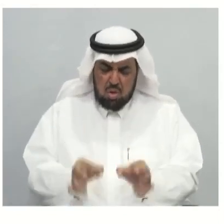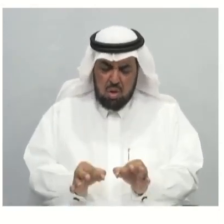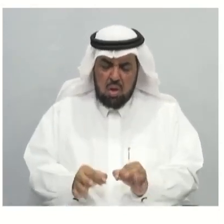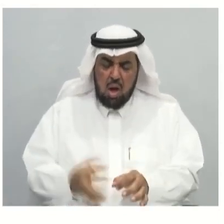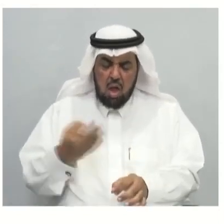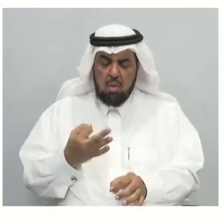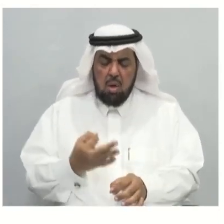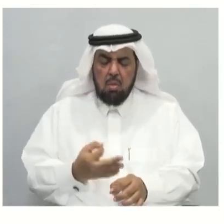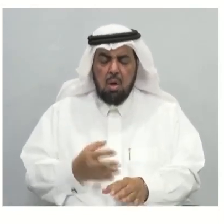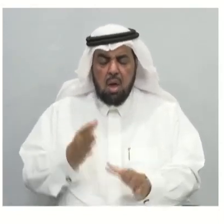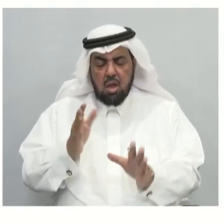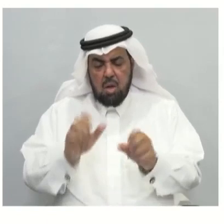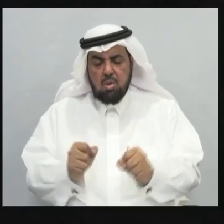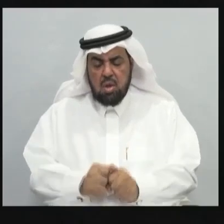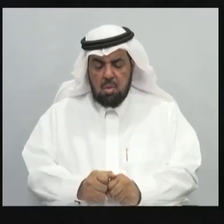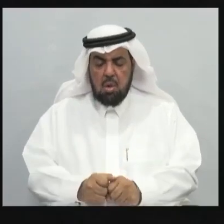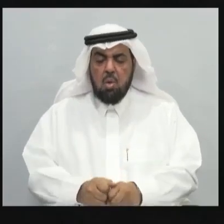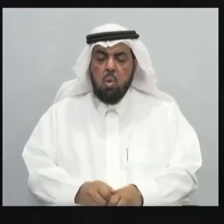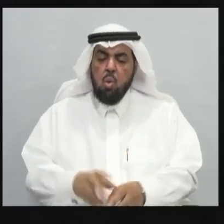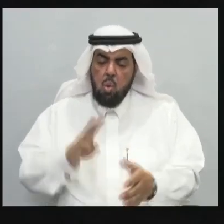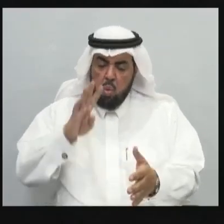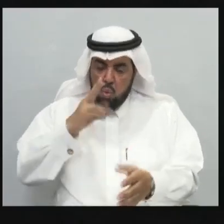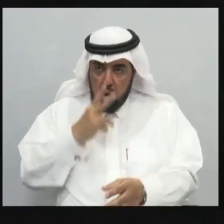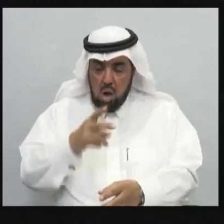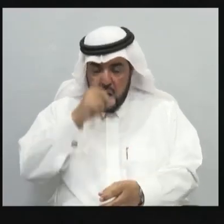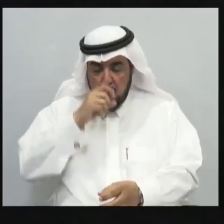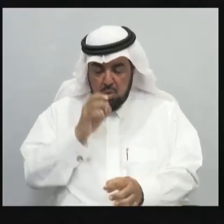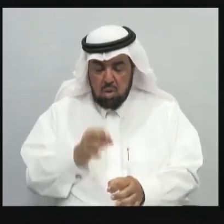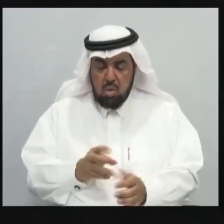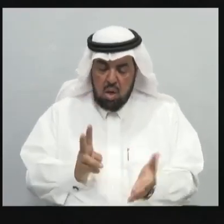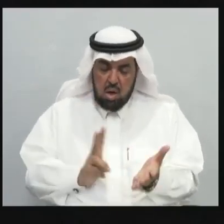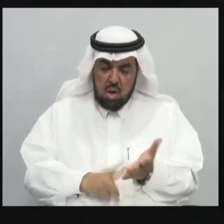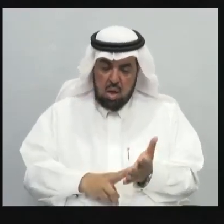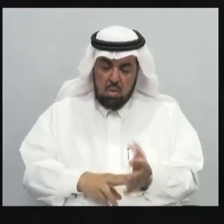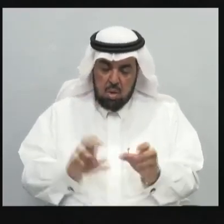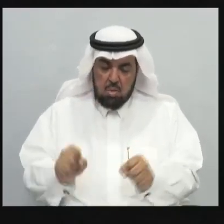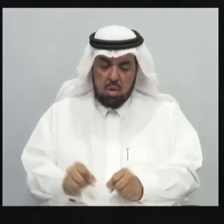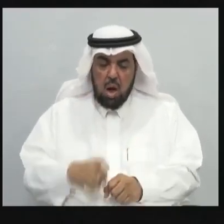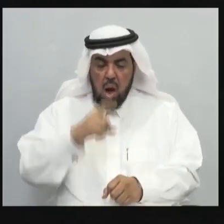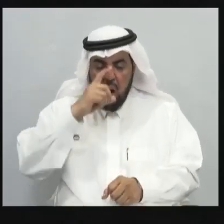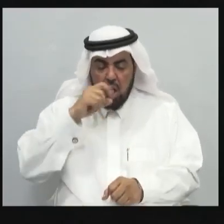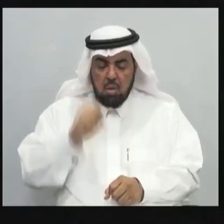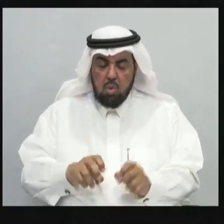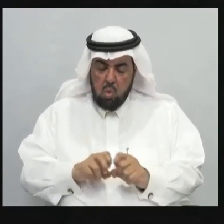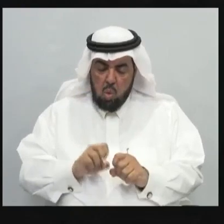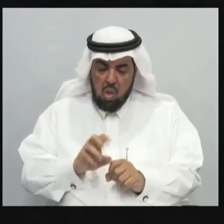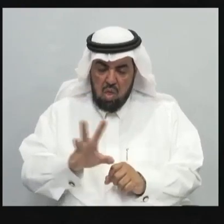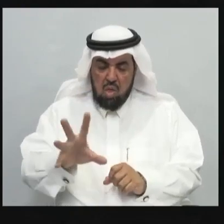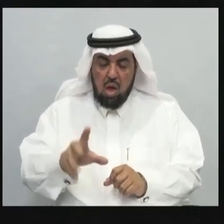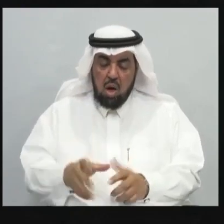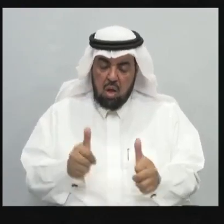اهتمامات المستلمين ونؤكد اذا كان هنالك حاجه للرد من المستلم يجب ان توضح ذلك